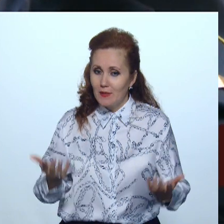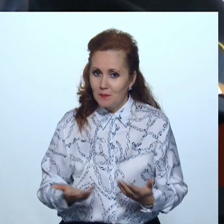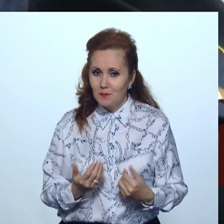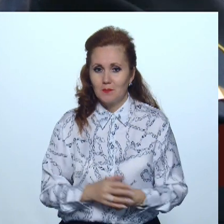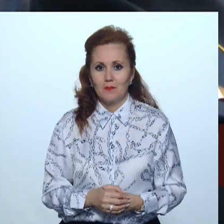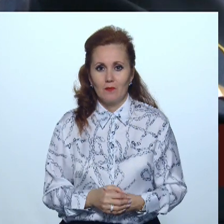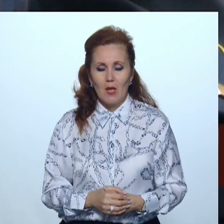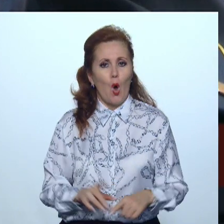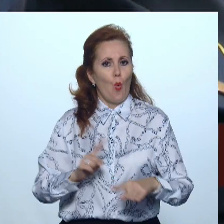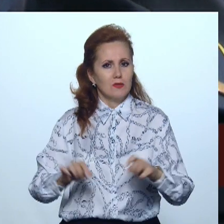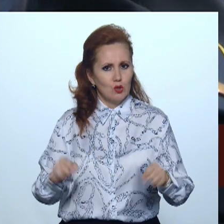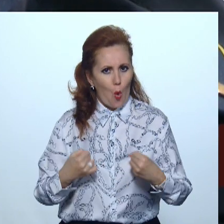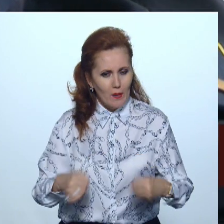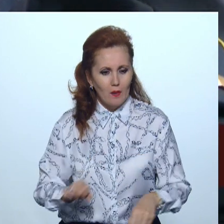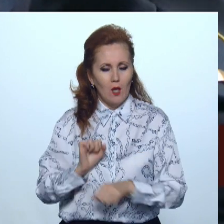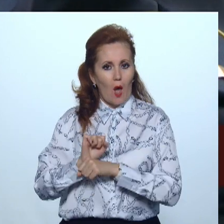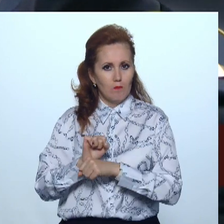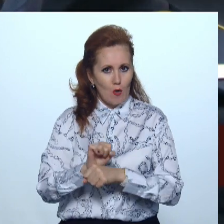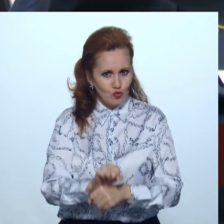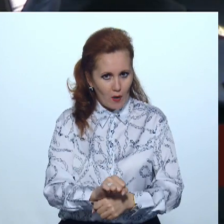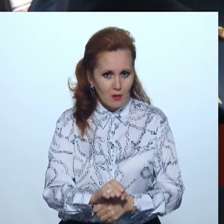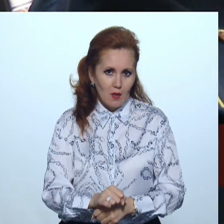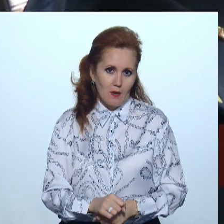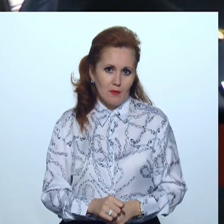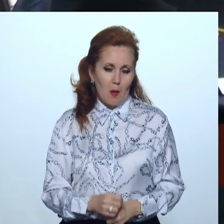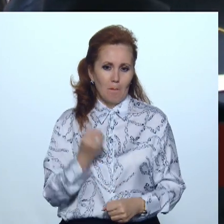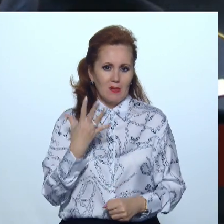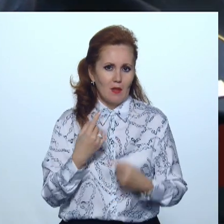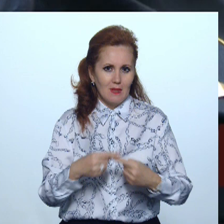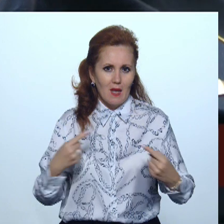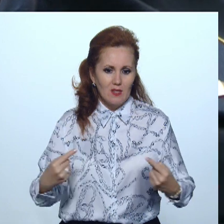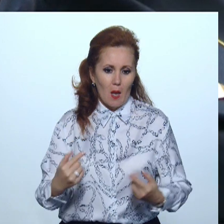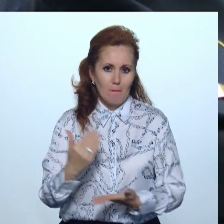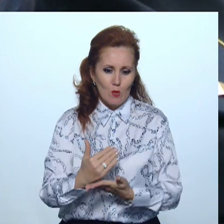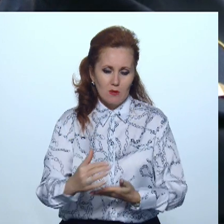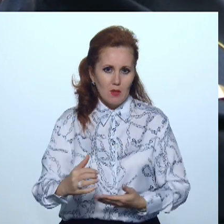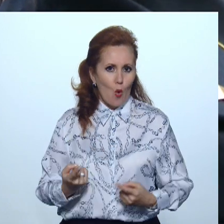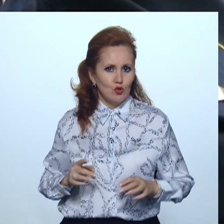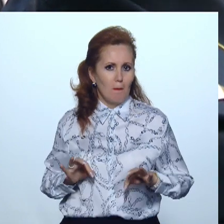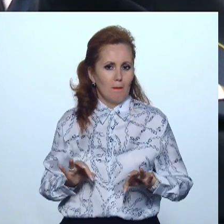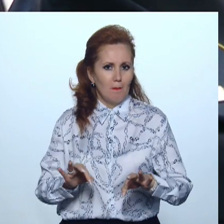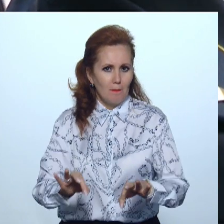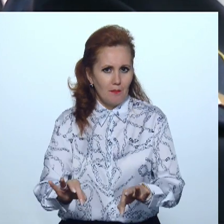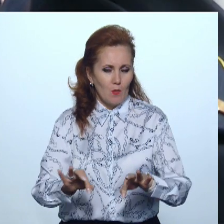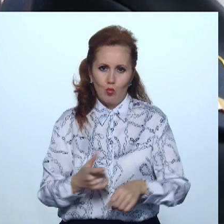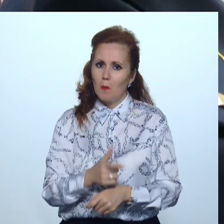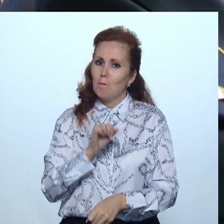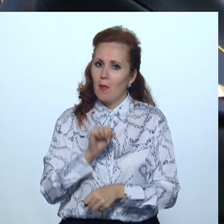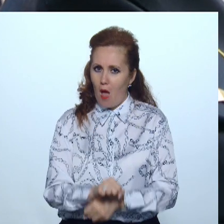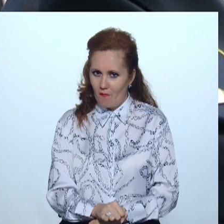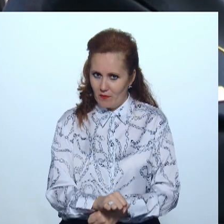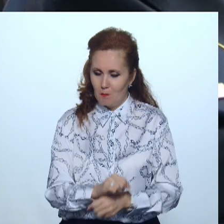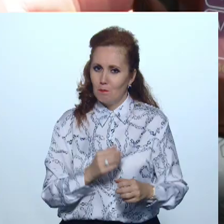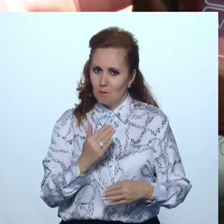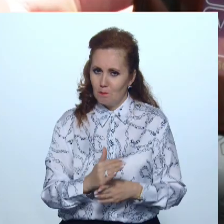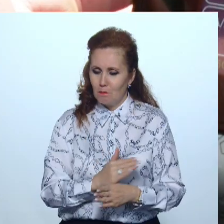набирает ускорение, торможение, 15 позиций, очень плавное и торможение, и пуск.